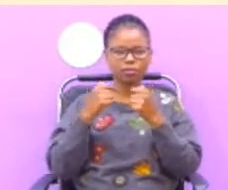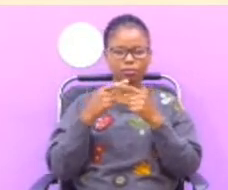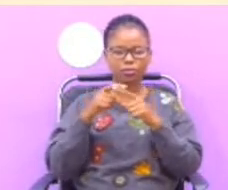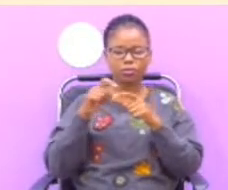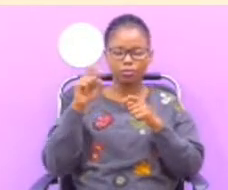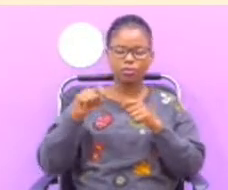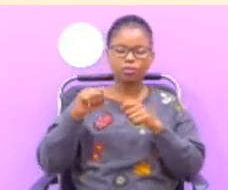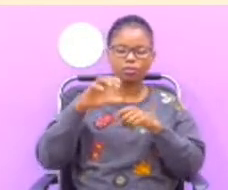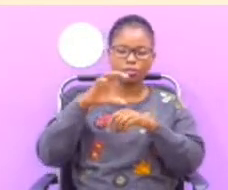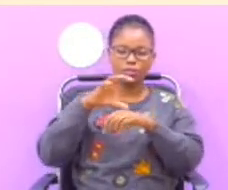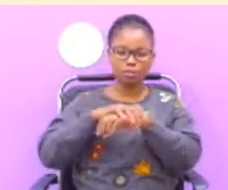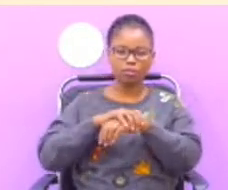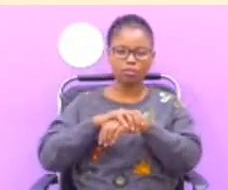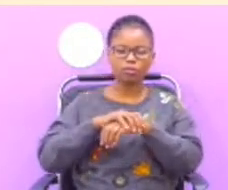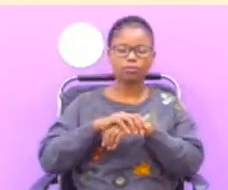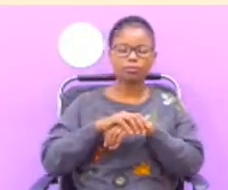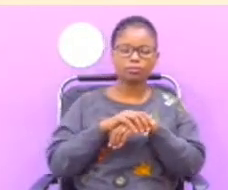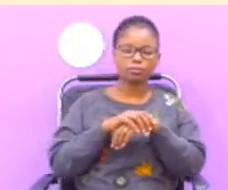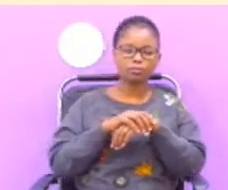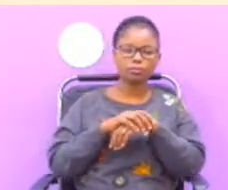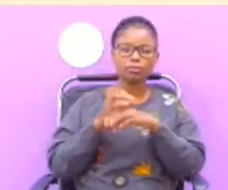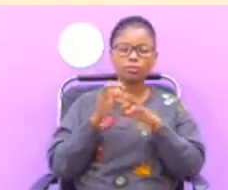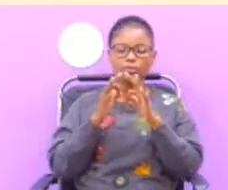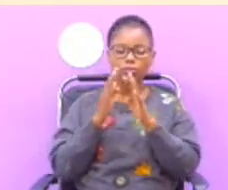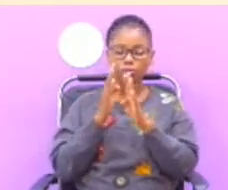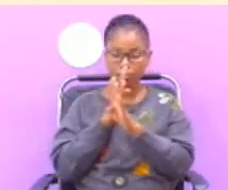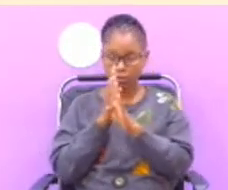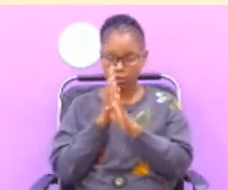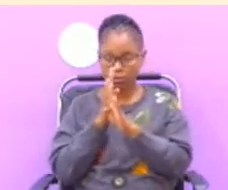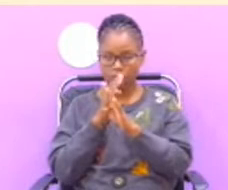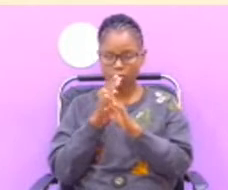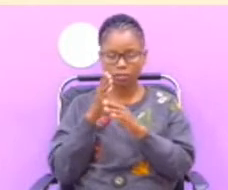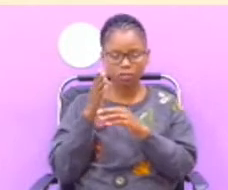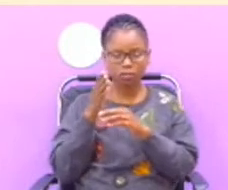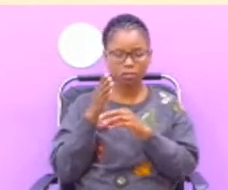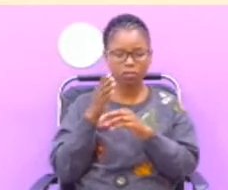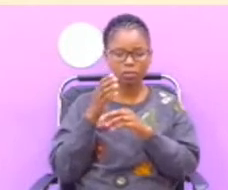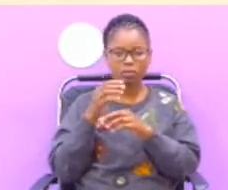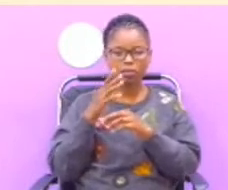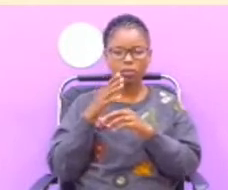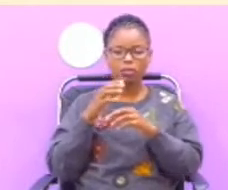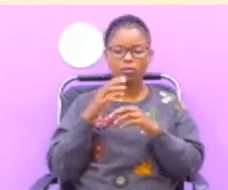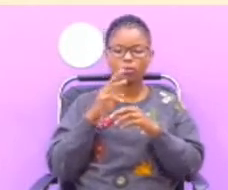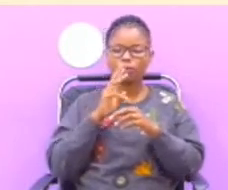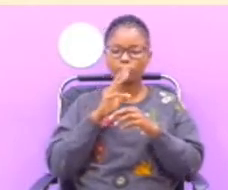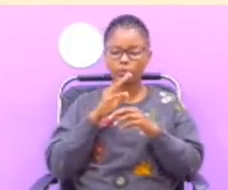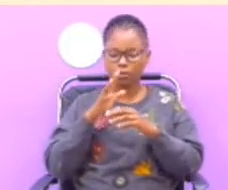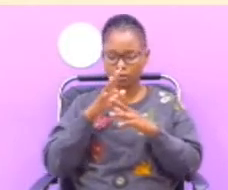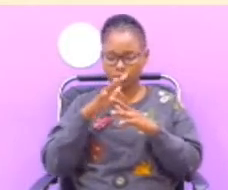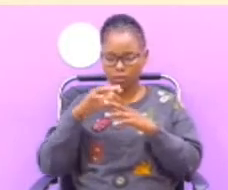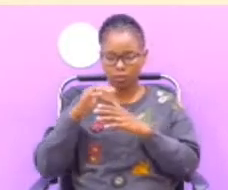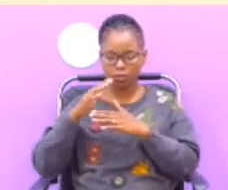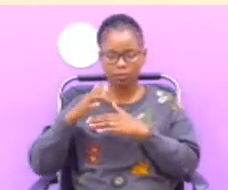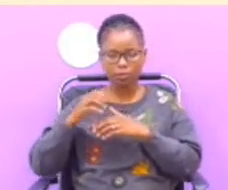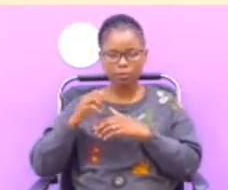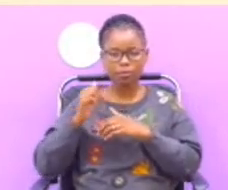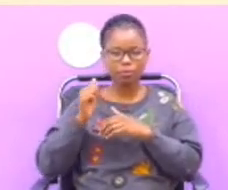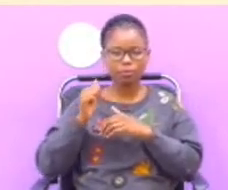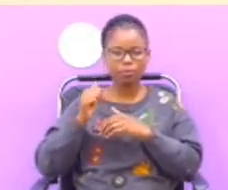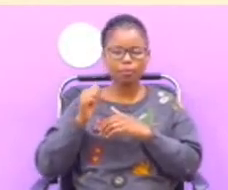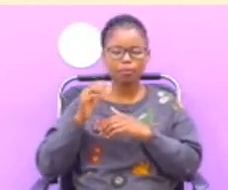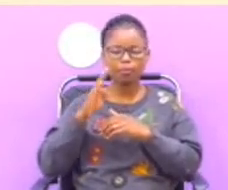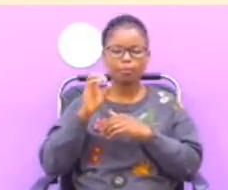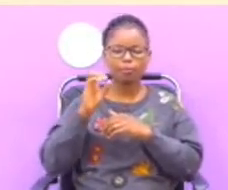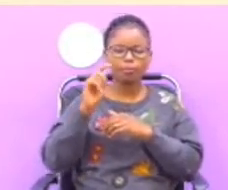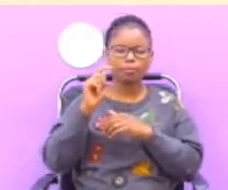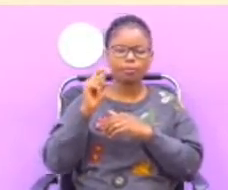kuo na wakorwo wĩ kũrĩa wĩhithĩte kũrĩ iria-inĩ na kayachi gaku kameri gaku ĩrĩa nene mũno